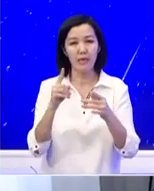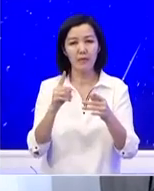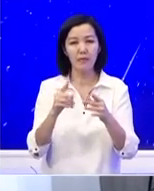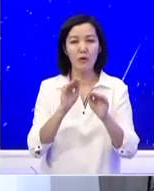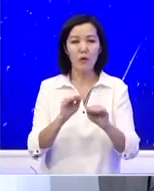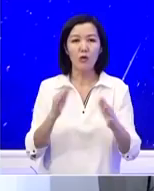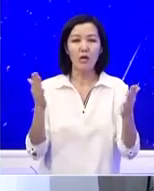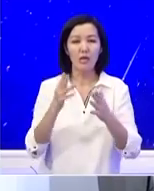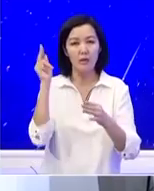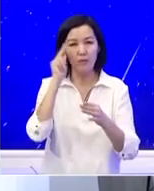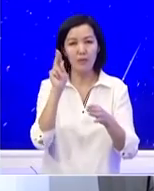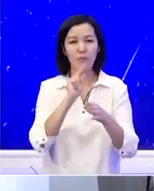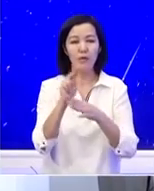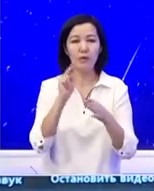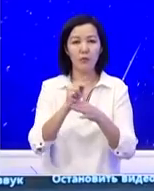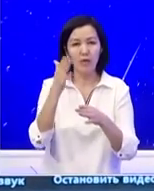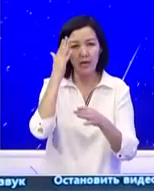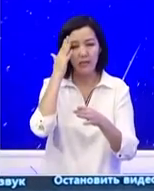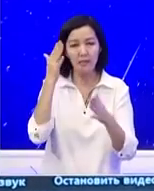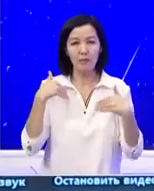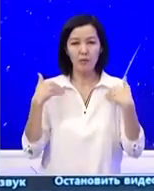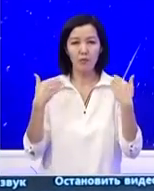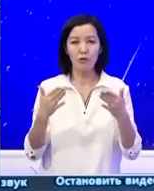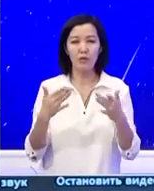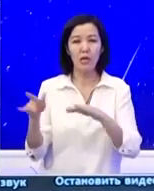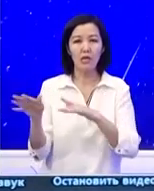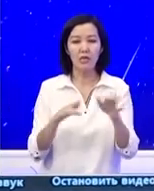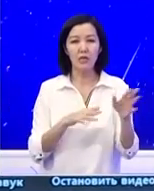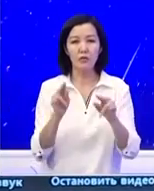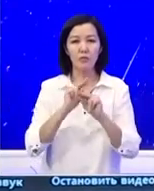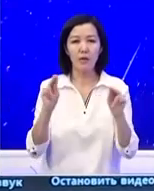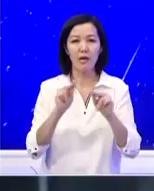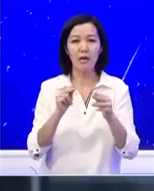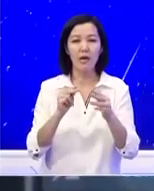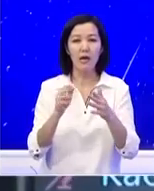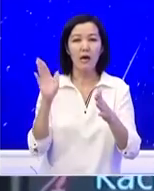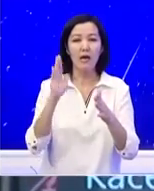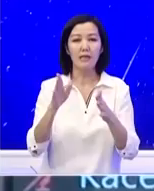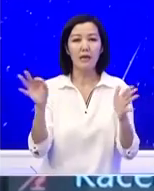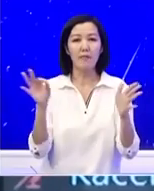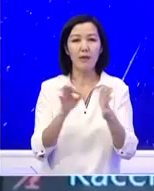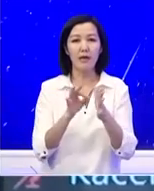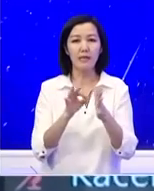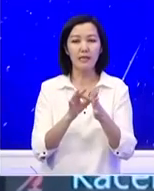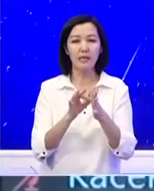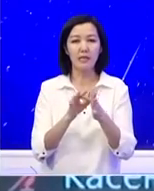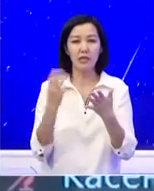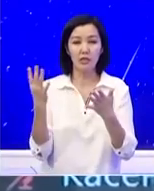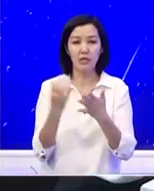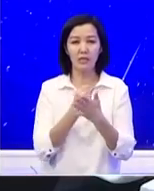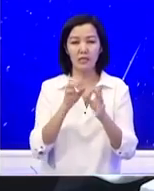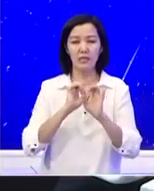алмасып, оқушыларға білім беру барысындағы әдістермен бөлісті. Сондай-ақ шара аясында педагогтардың алға қойған мақсат